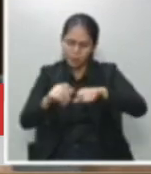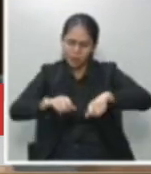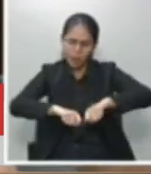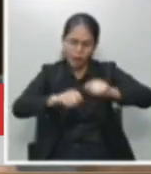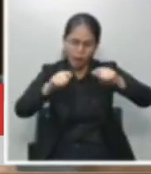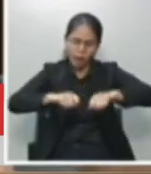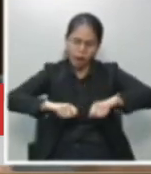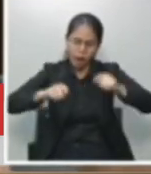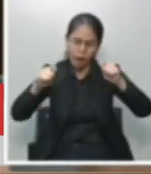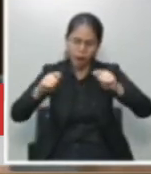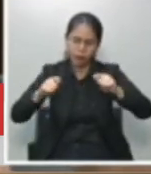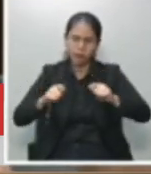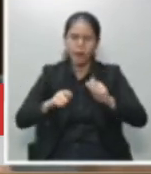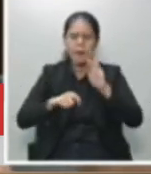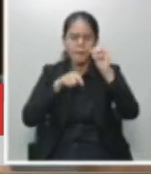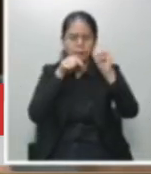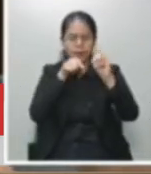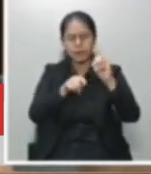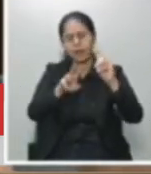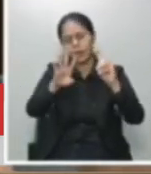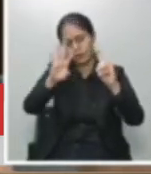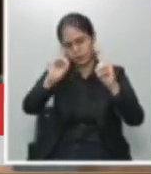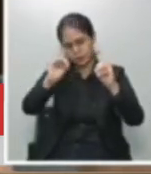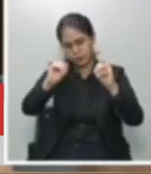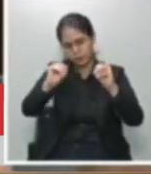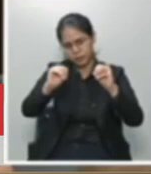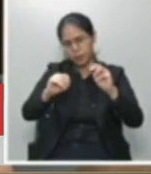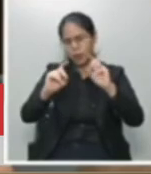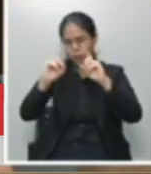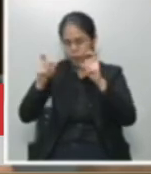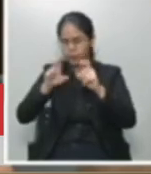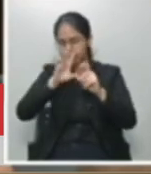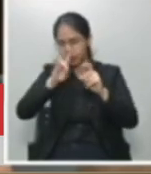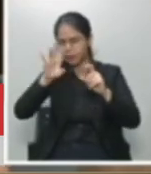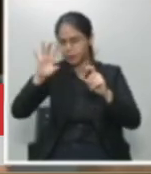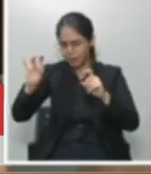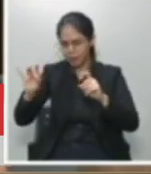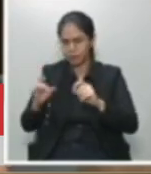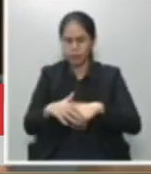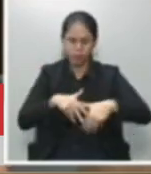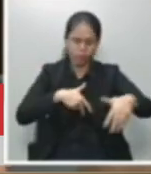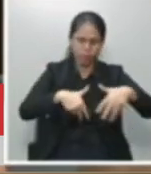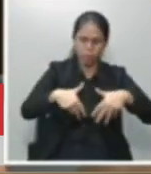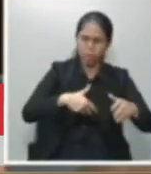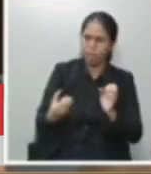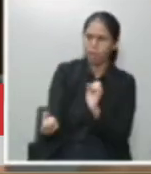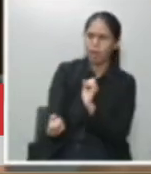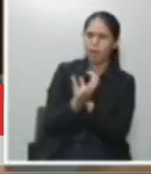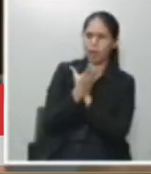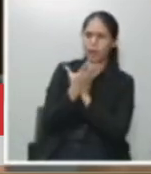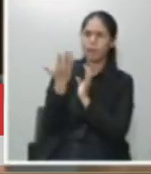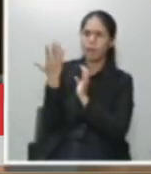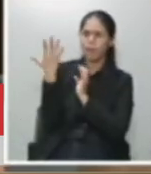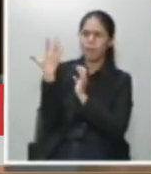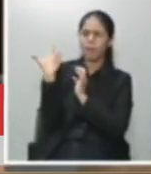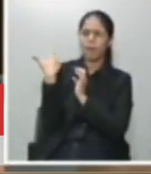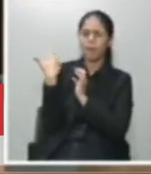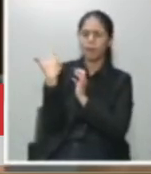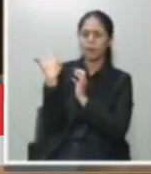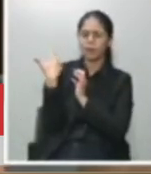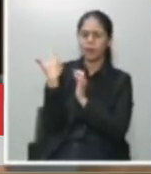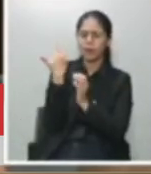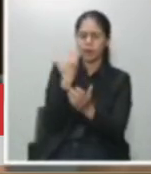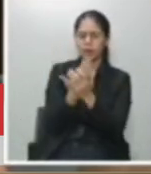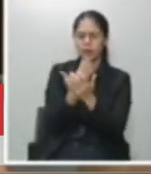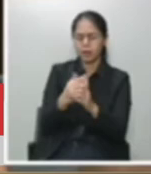งประเมินตามมาตรา40อนุ7และอนุ8นะฮะซึ่งชาวบ้านได้รับความเดือดร้อนนะฮะจากเดิมได้มีการหักค่าใ